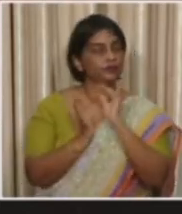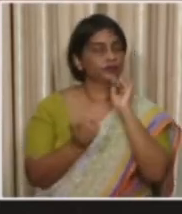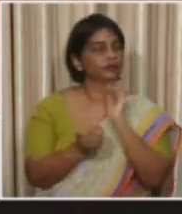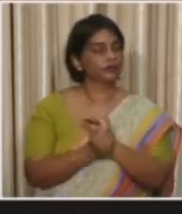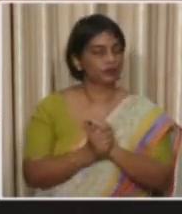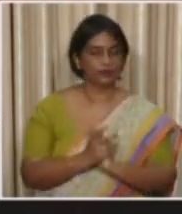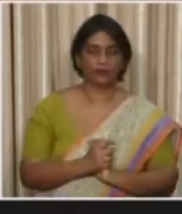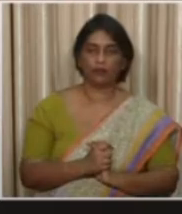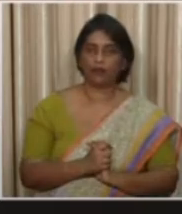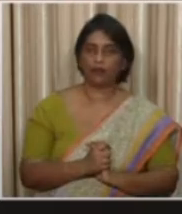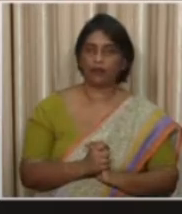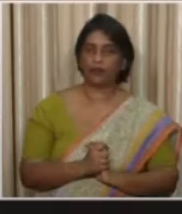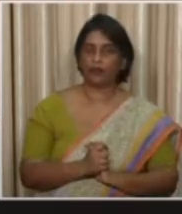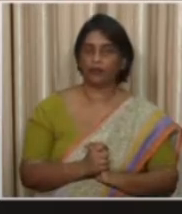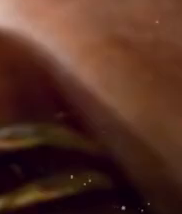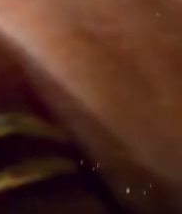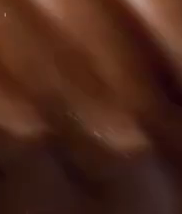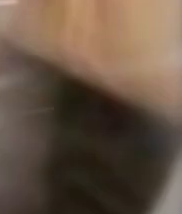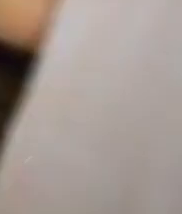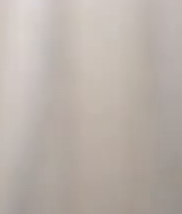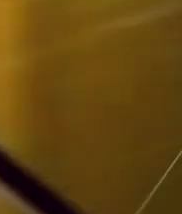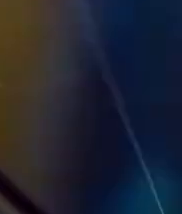වනජීවි වන සම්පත් සංරක්ෂණ අමාත්‍ය.